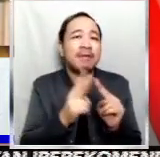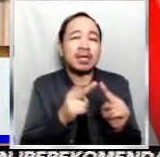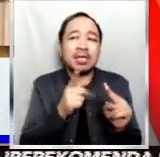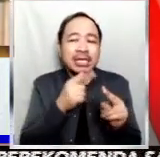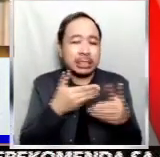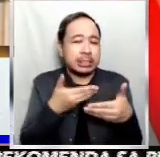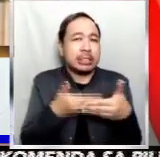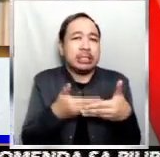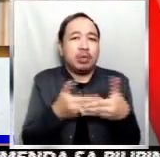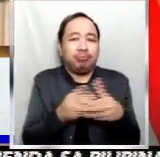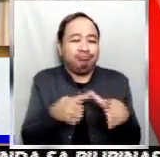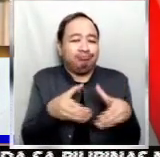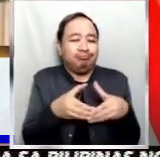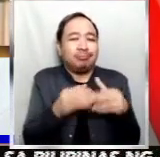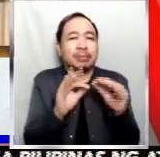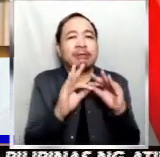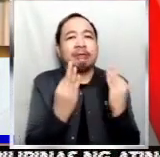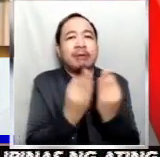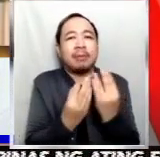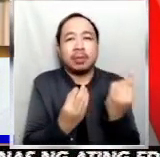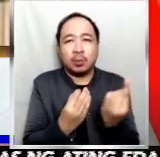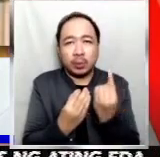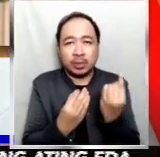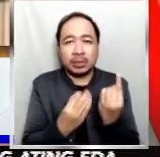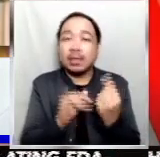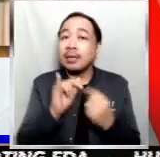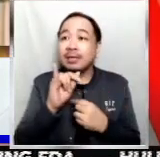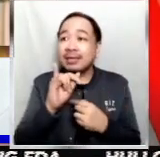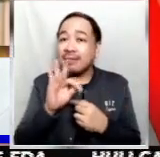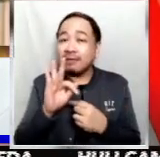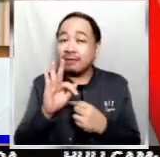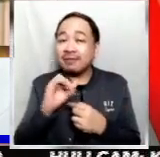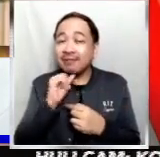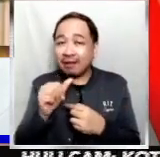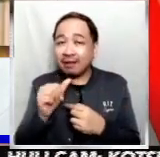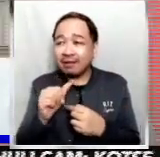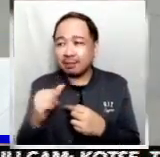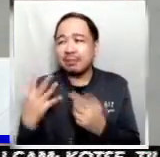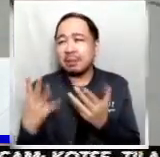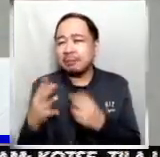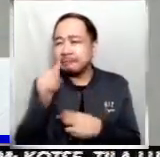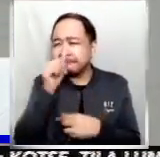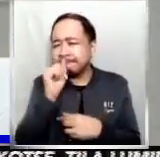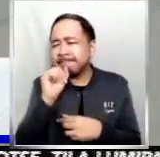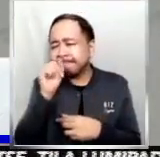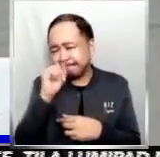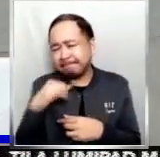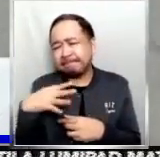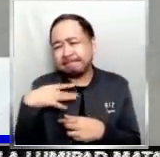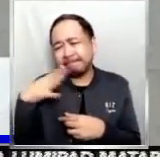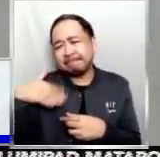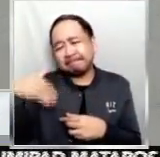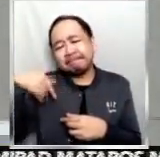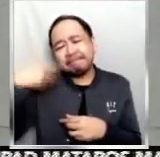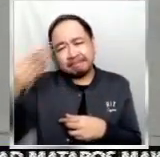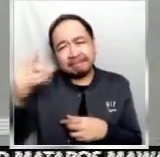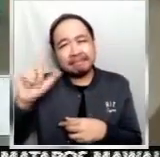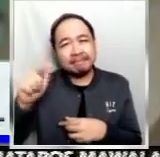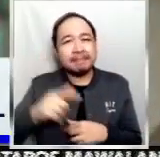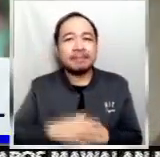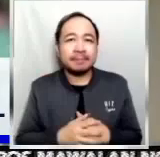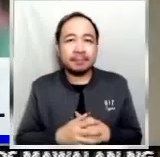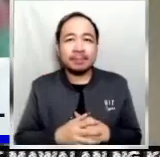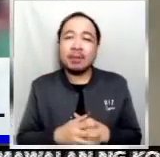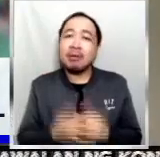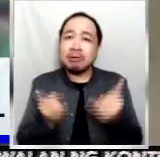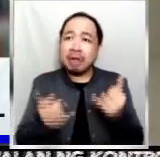members. No? Okay. Otherwise, kung maaari, hintay-hintay na lang muna tayo. Nararamdaman naman daw nila na kumukonti na